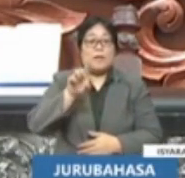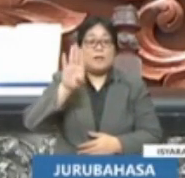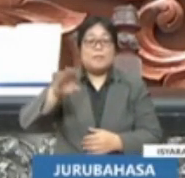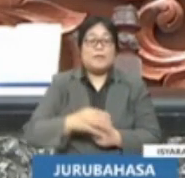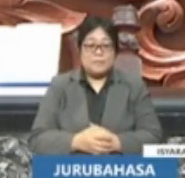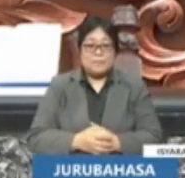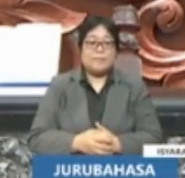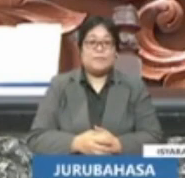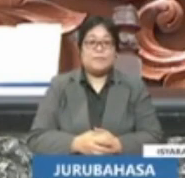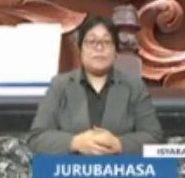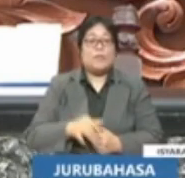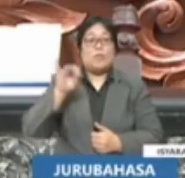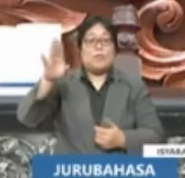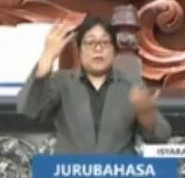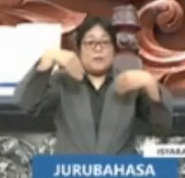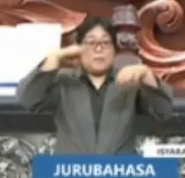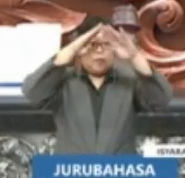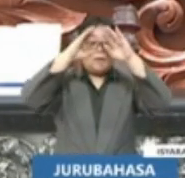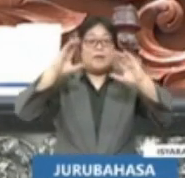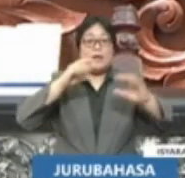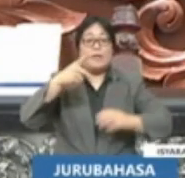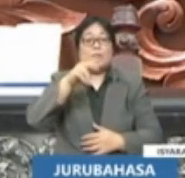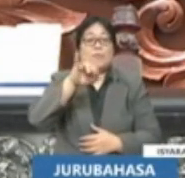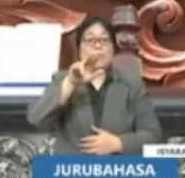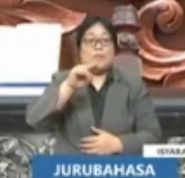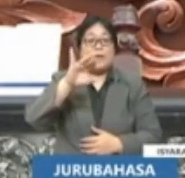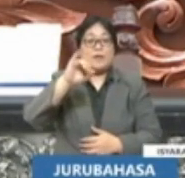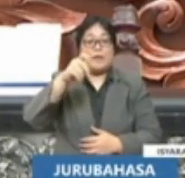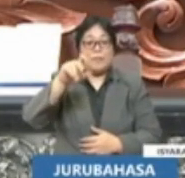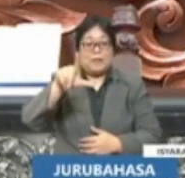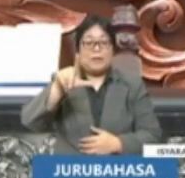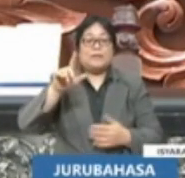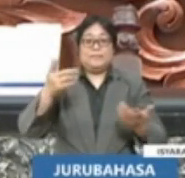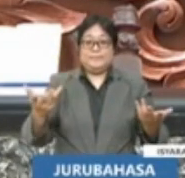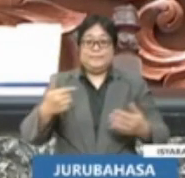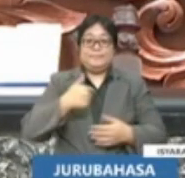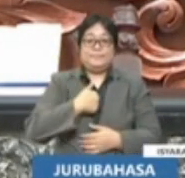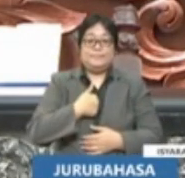oleh Yang Berhormat Datuk Seri Pekan ialah prinsipal. Ya, jadi saya perlu